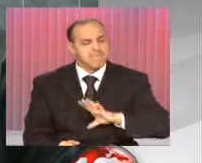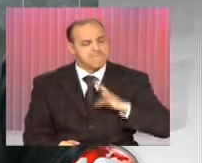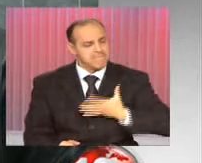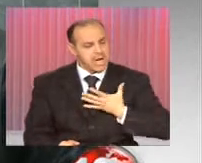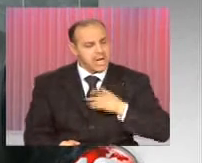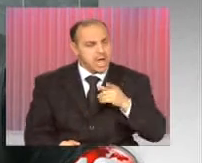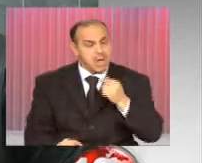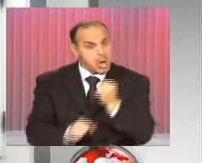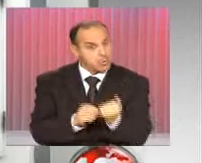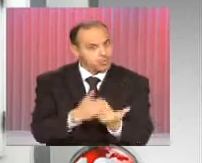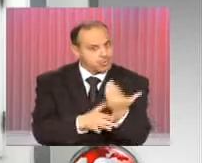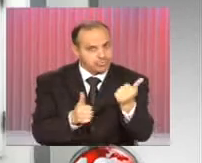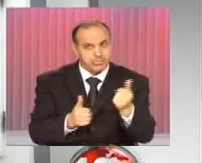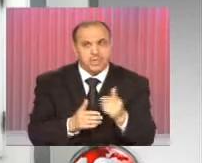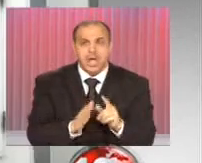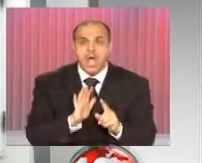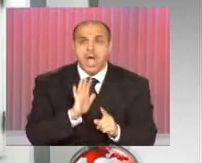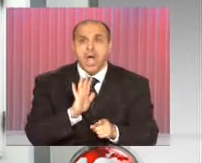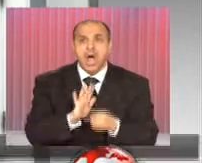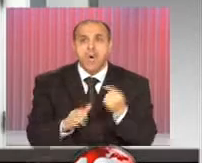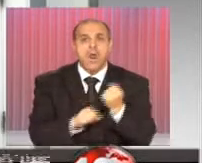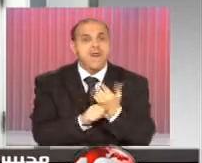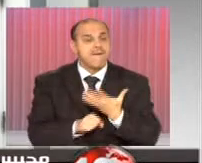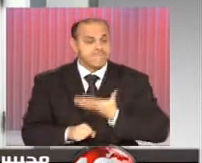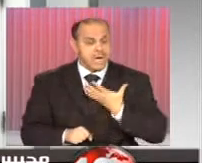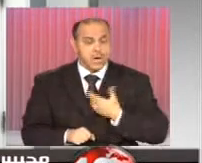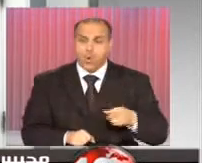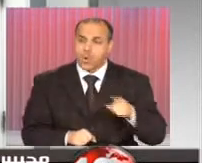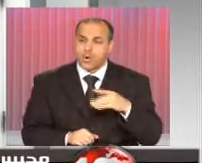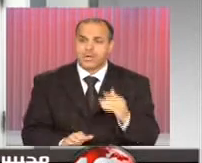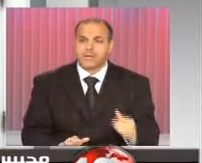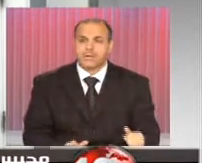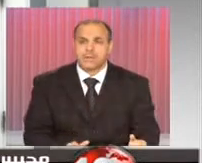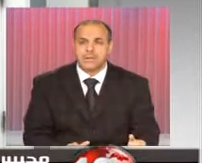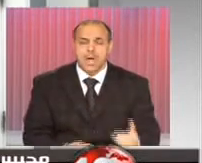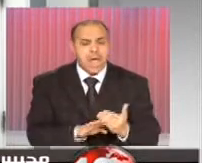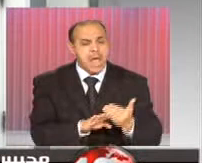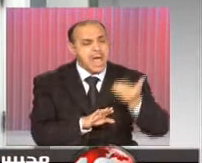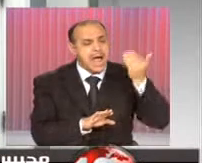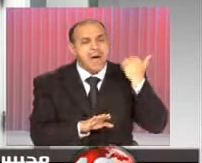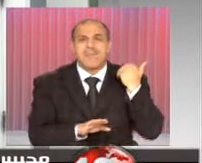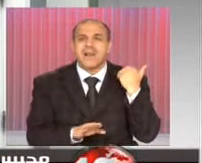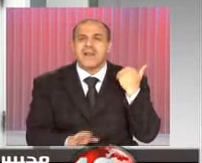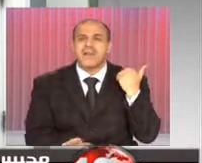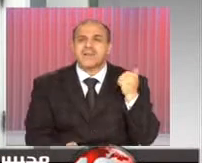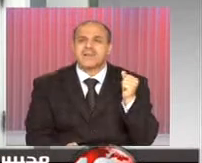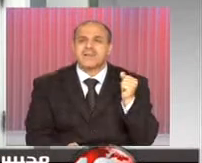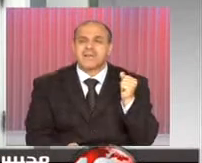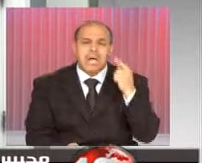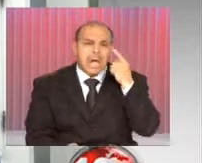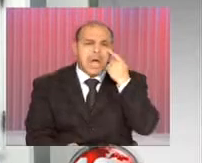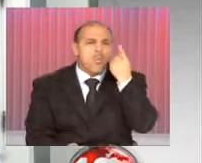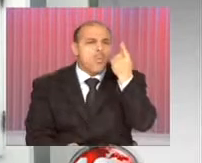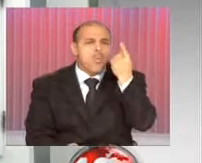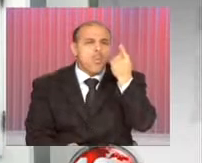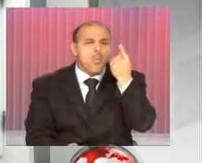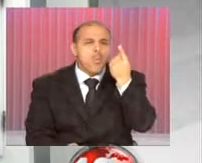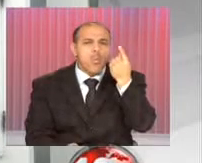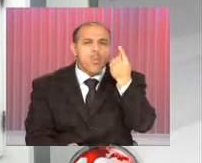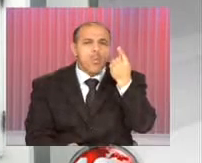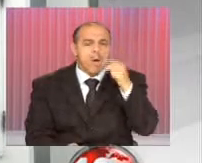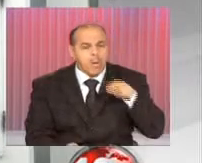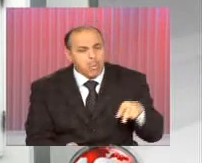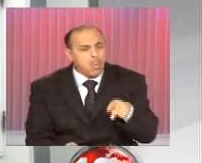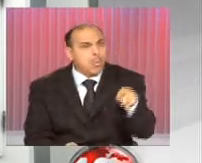برشا بالمشروع هذا. أول مشروع اللي فرحين به، فهمت؟ قبل هذا كله من هنا كان عين برج، فهمت؟ نهبطولة